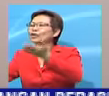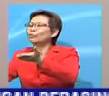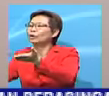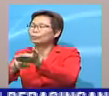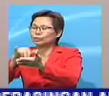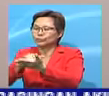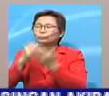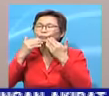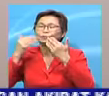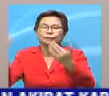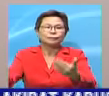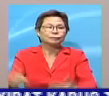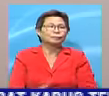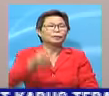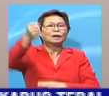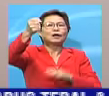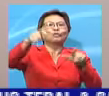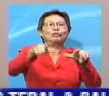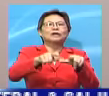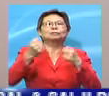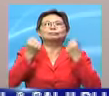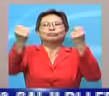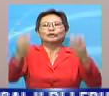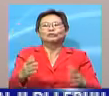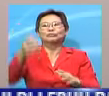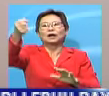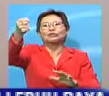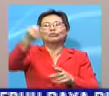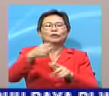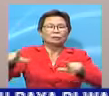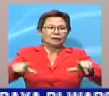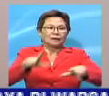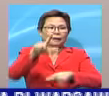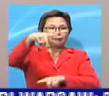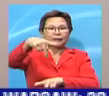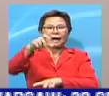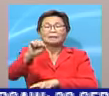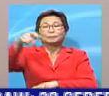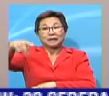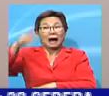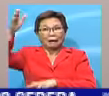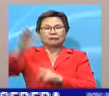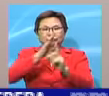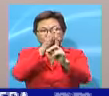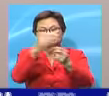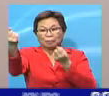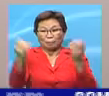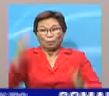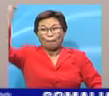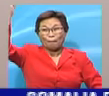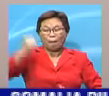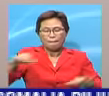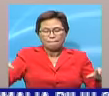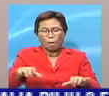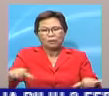Baiklah tindakan tegas termasuk menggantung lesen memandu dan lesen kenderaan perkhidmatan awam PSB akan dikenakan terhadap pemandu bas pres yang